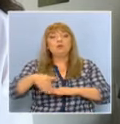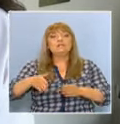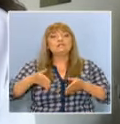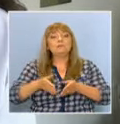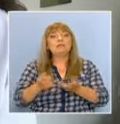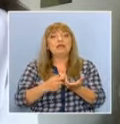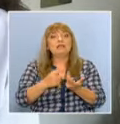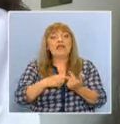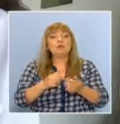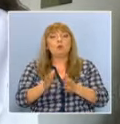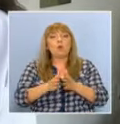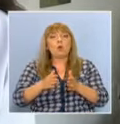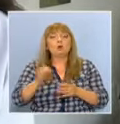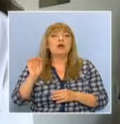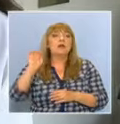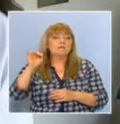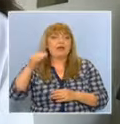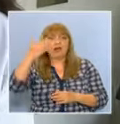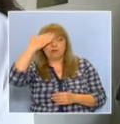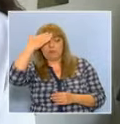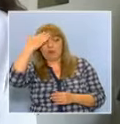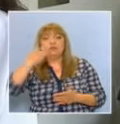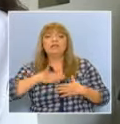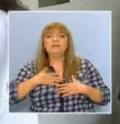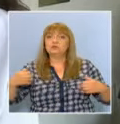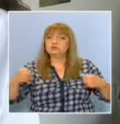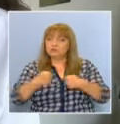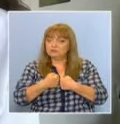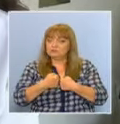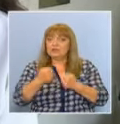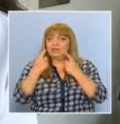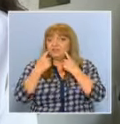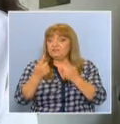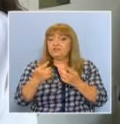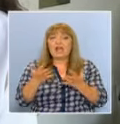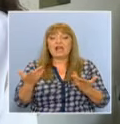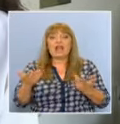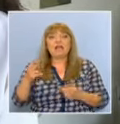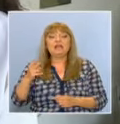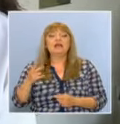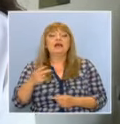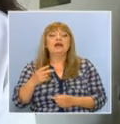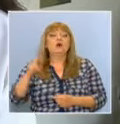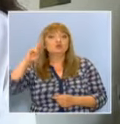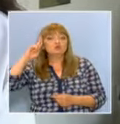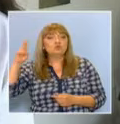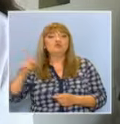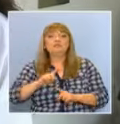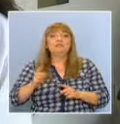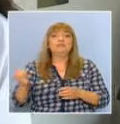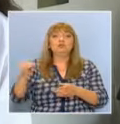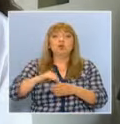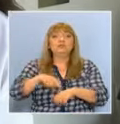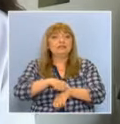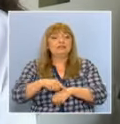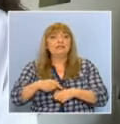хора, които бяха доста болни. Имаше ПТП. И просто видях как службите не се озоваха на време. И си казах,